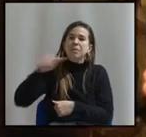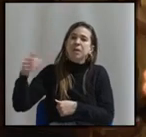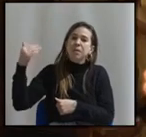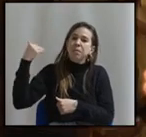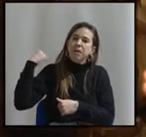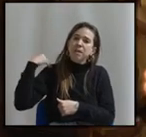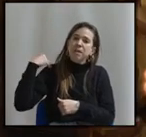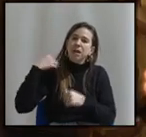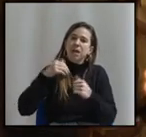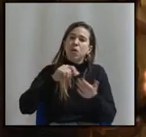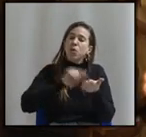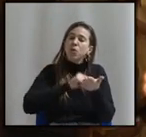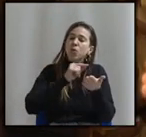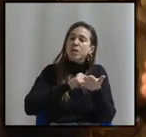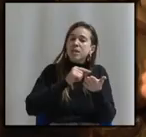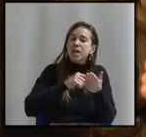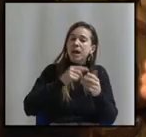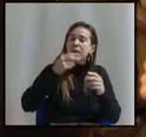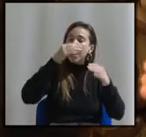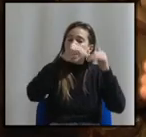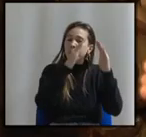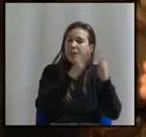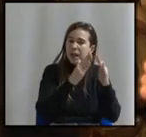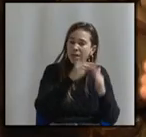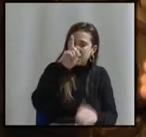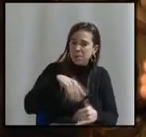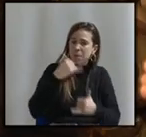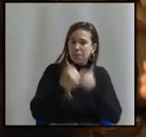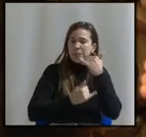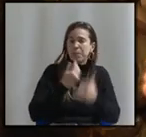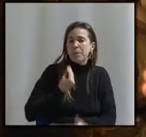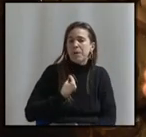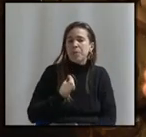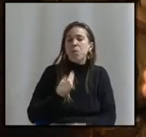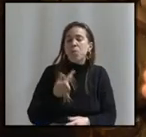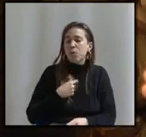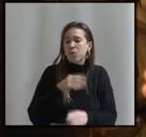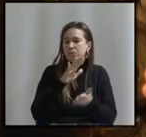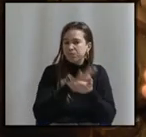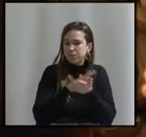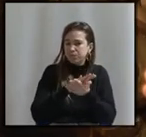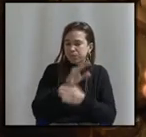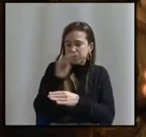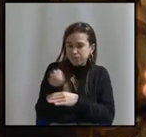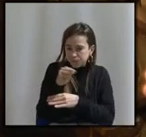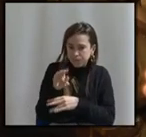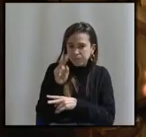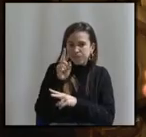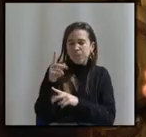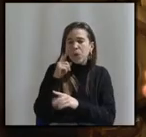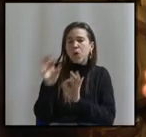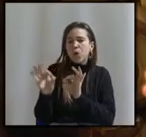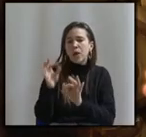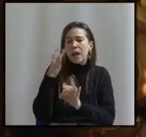de l'oficina d'habitatge que teníem també una problemàtica important, però bé, vetllarem els bancs i procurarem tenir-los el més net